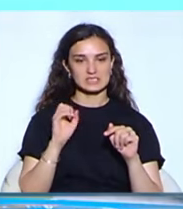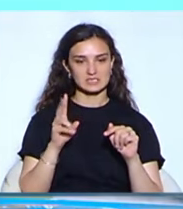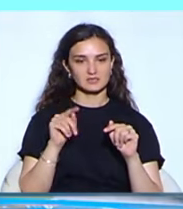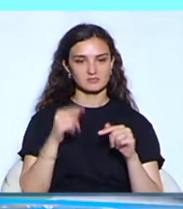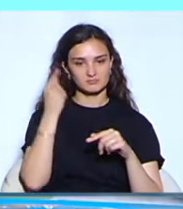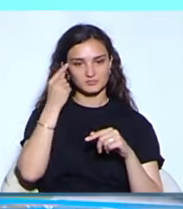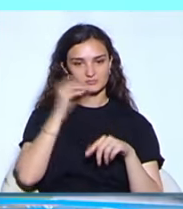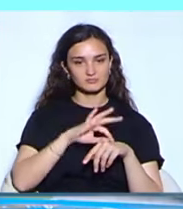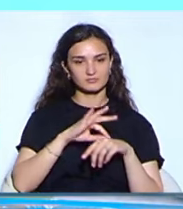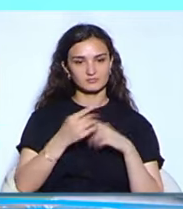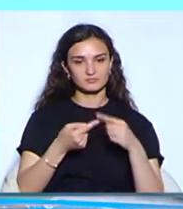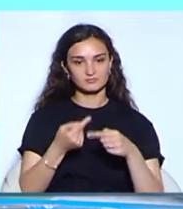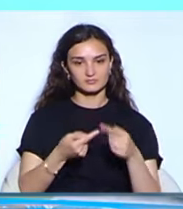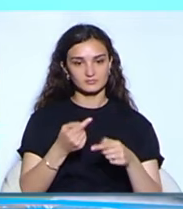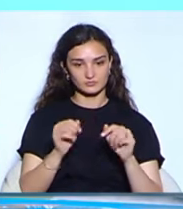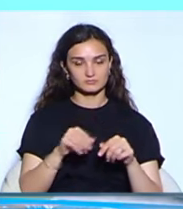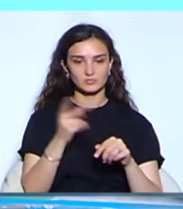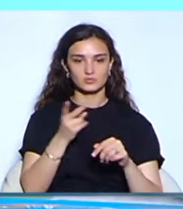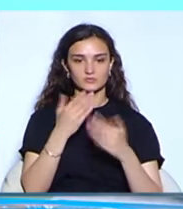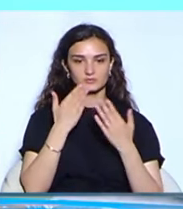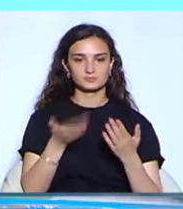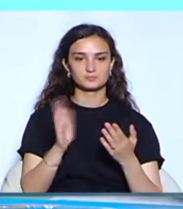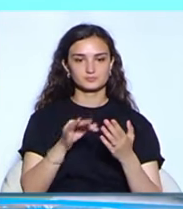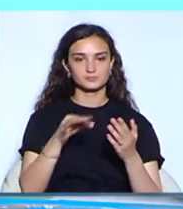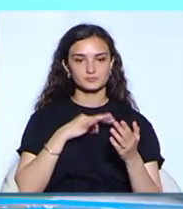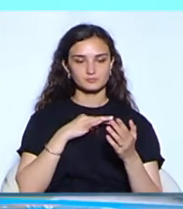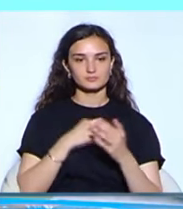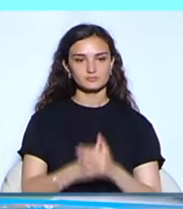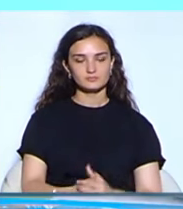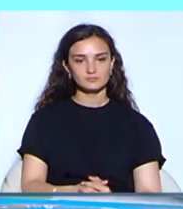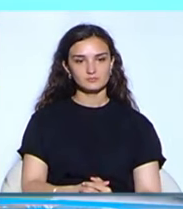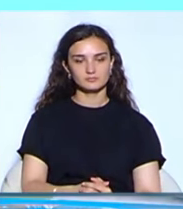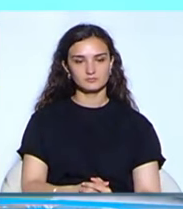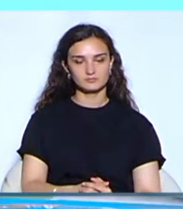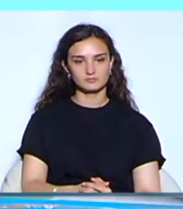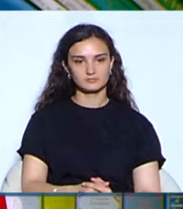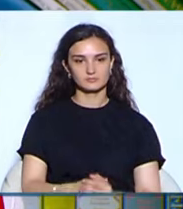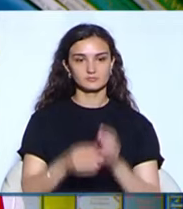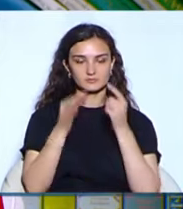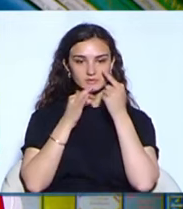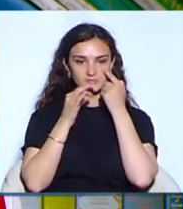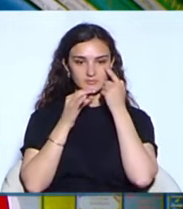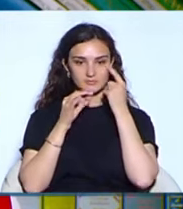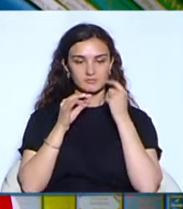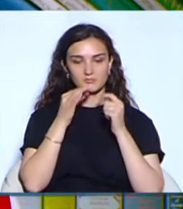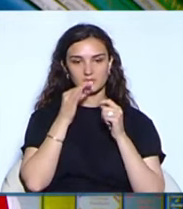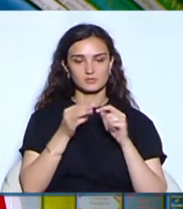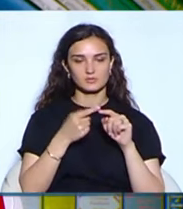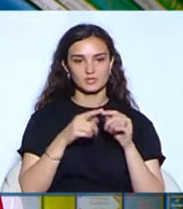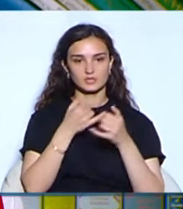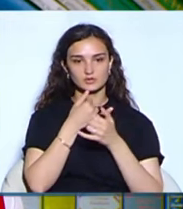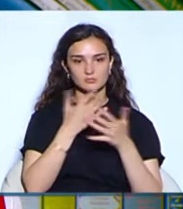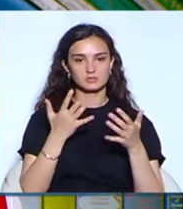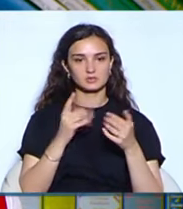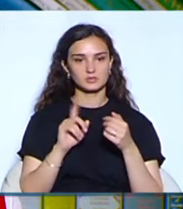ქვეშ. ორივეს გეკითხებით და მოდით დავიწყოთ პასუხით სწორედ ამ კითხვაზე. სანამ კონკრეტულად პასუხს გადავიდოდეთ, არ შემიძლია